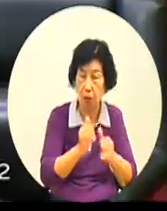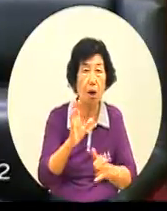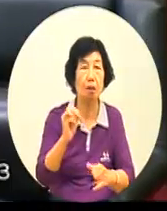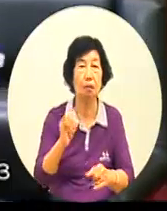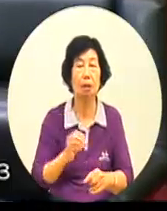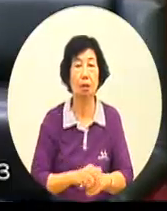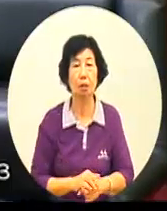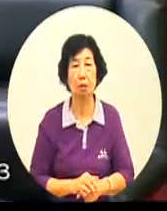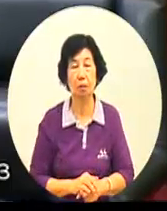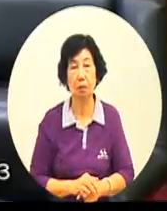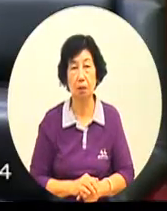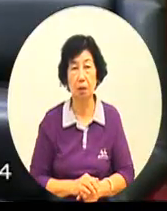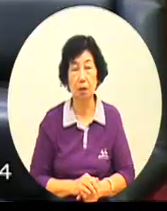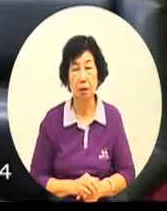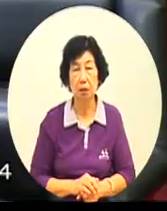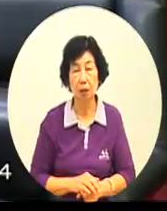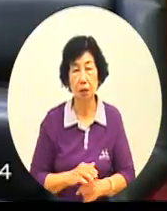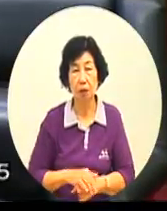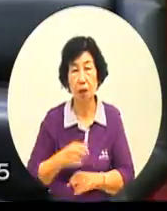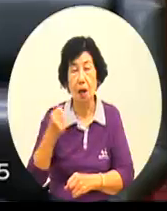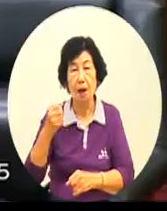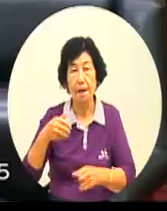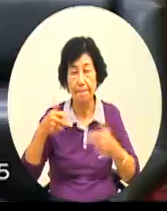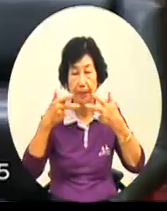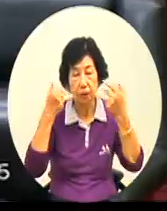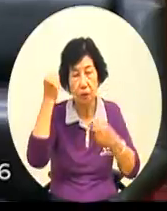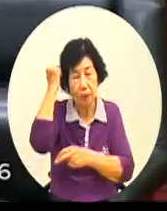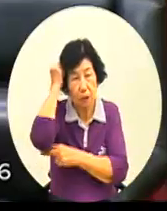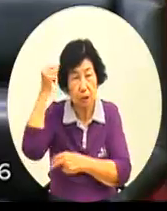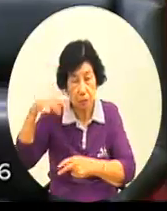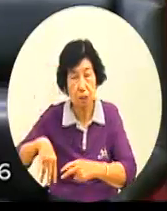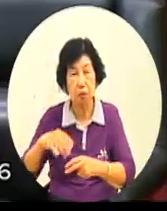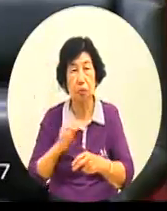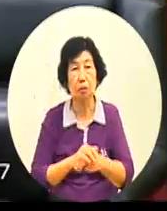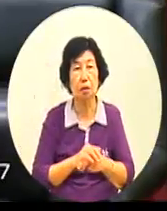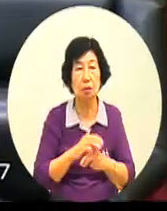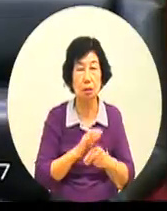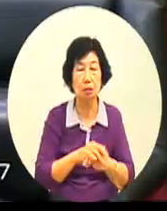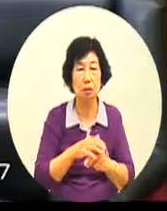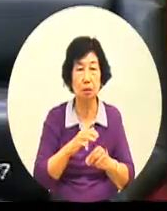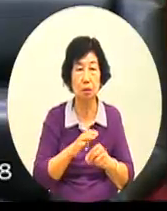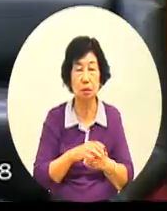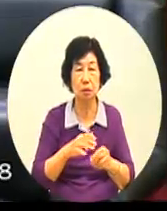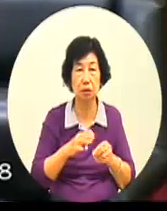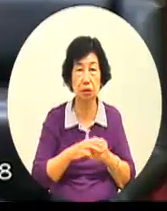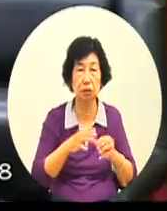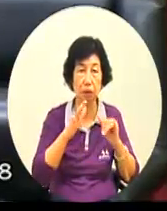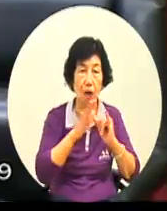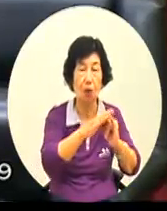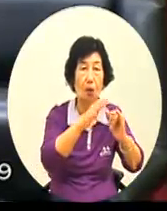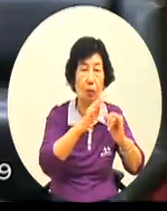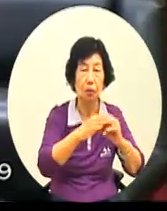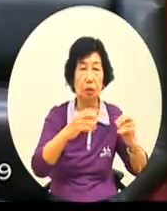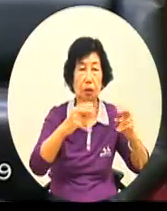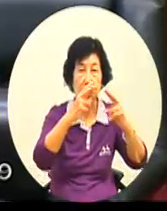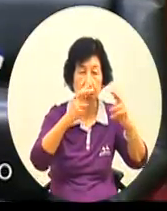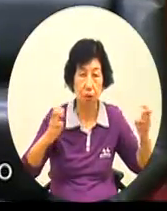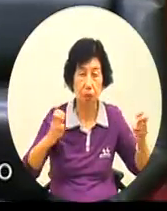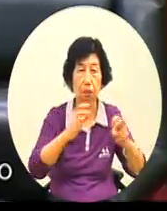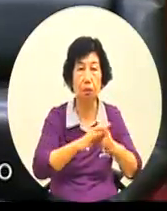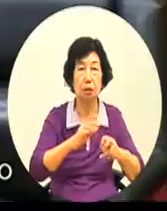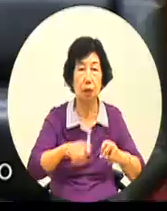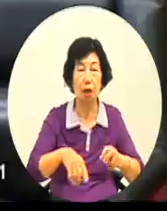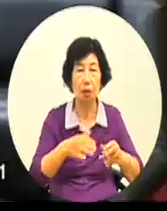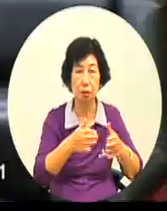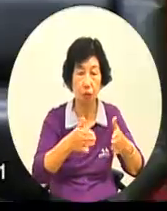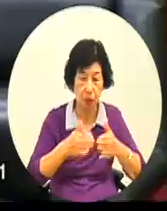有讲，部落的食堂，老人家的真正这么多的需求，他们生病的这些，还有需要的这个摩托车的这个